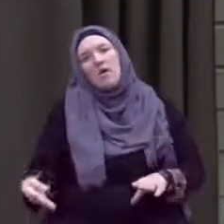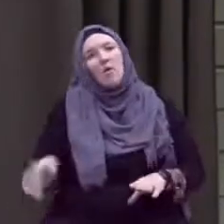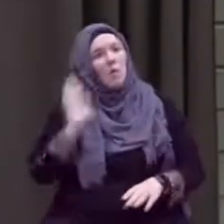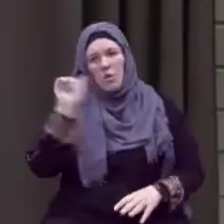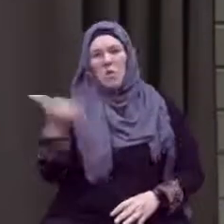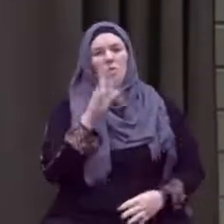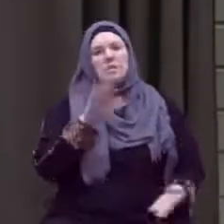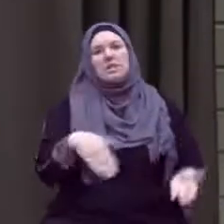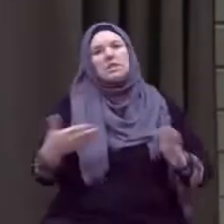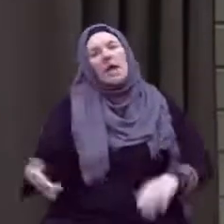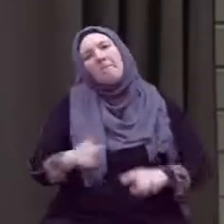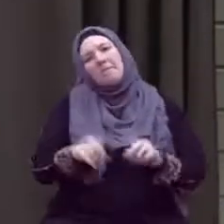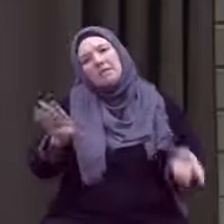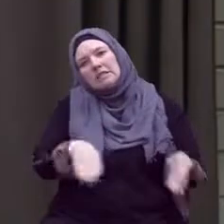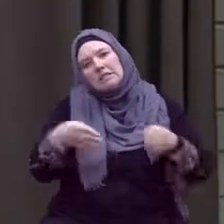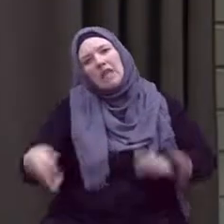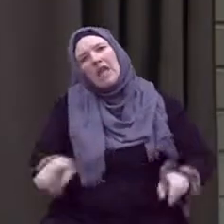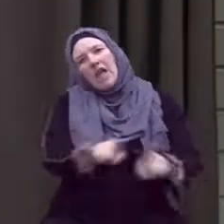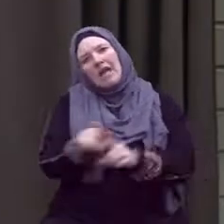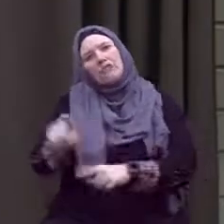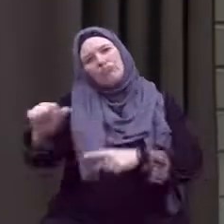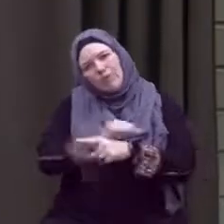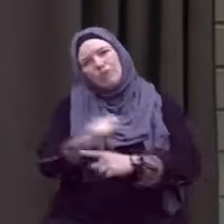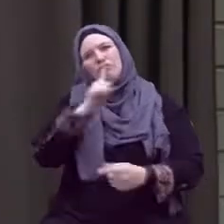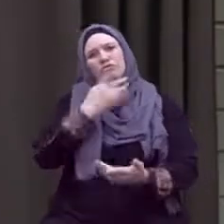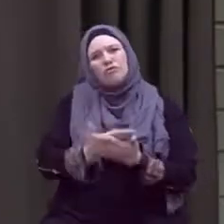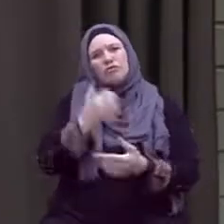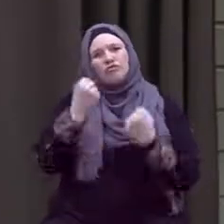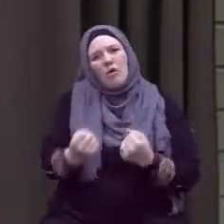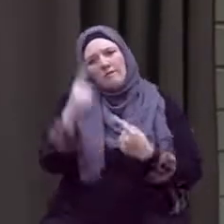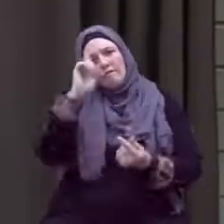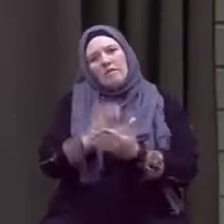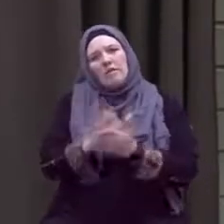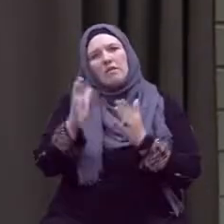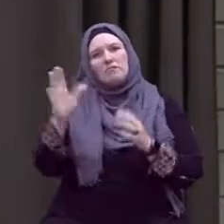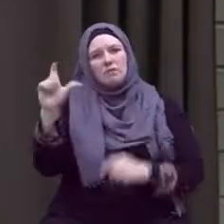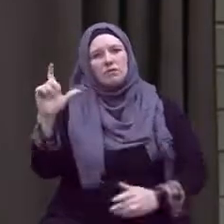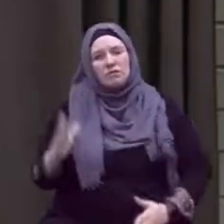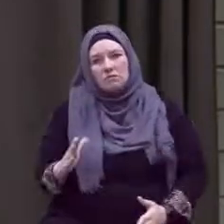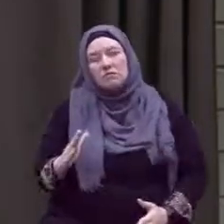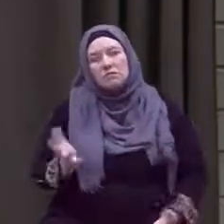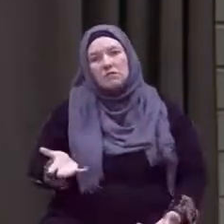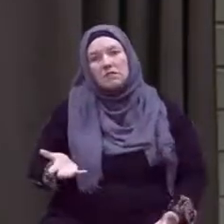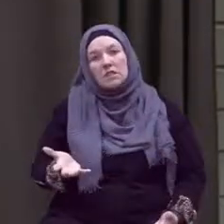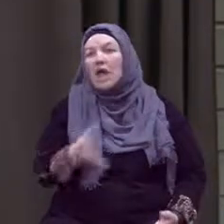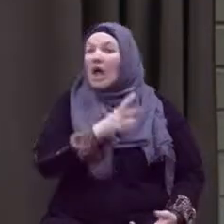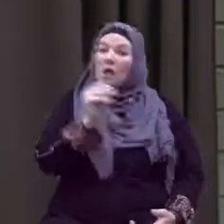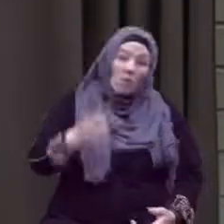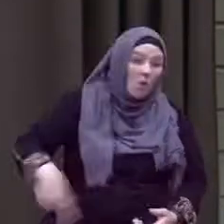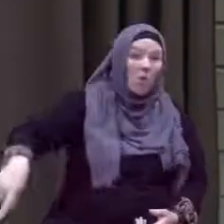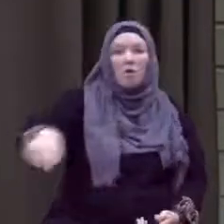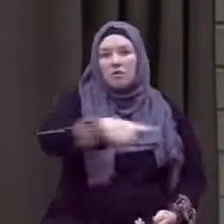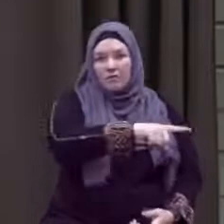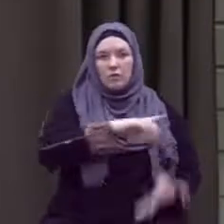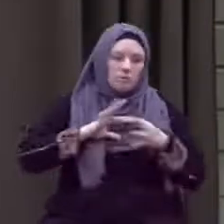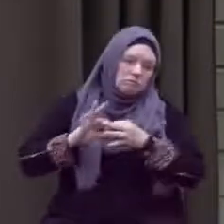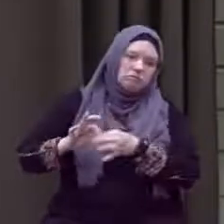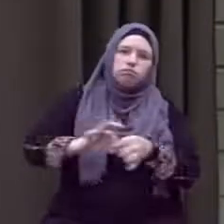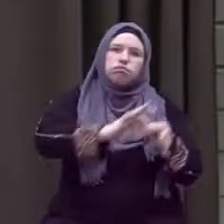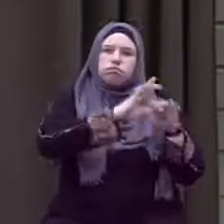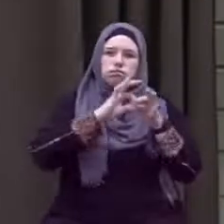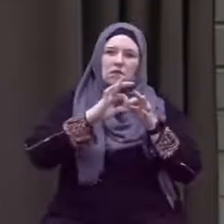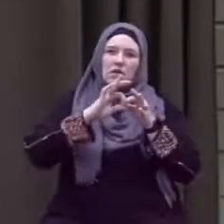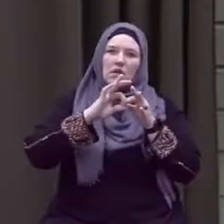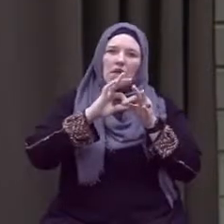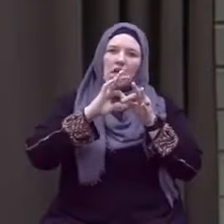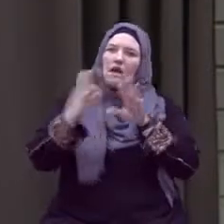وَاعْتَصِمُوا بِحَبْلِ اللَّهِ جَمِيعًا. And hold tight, all of you together, to the